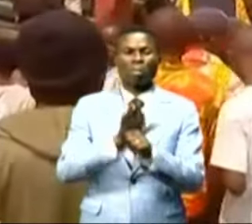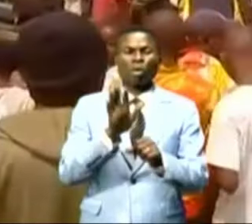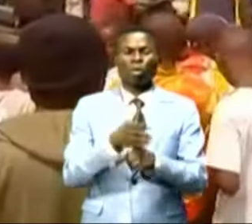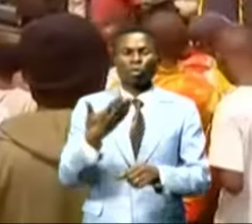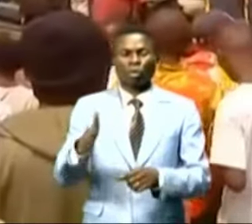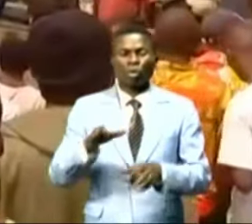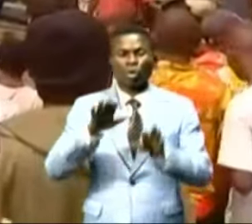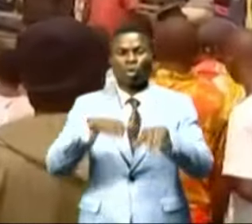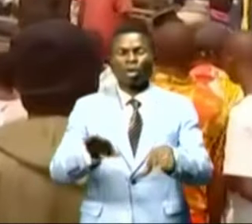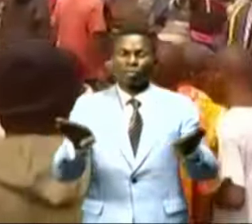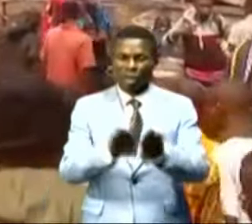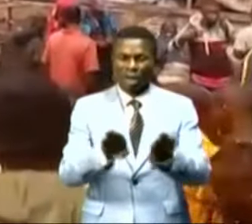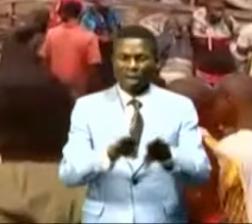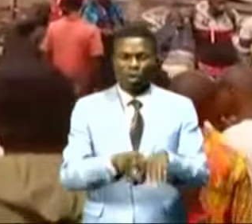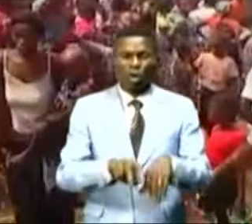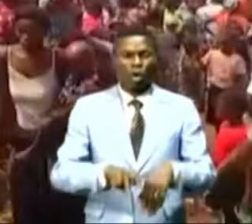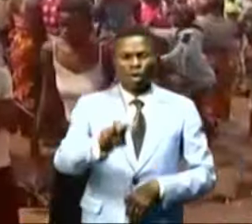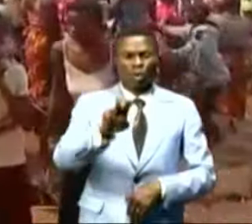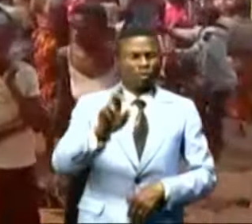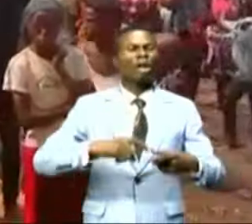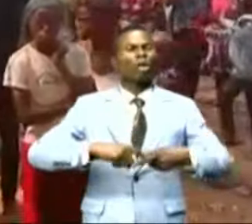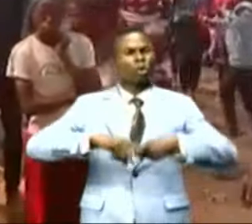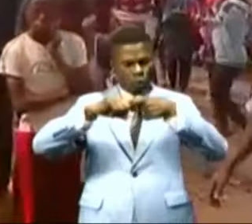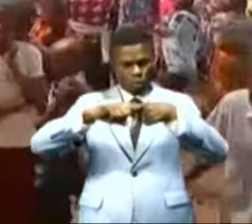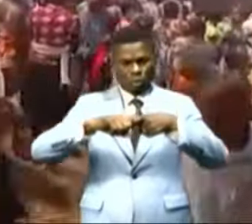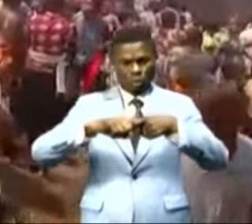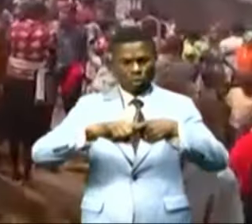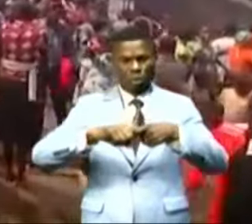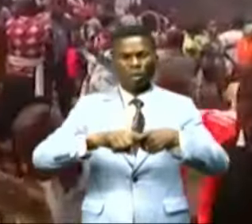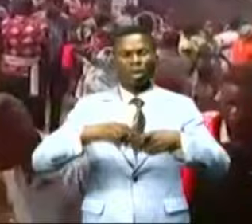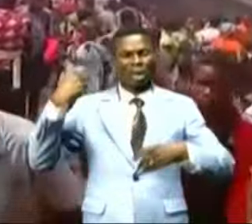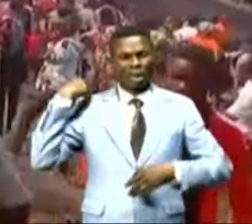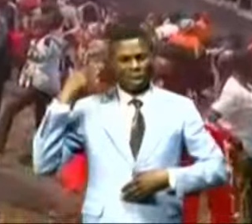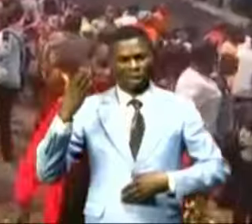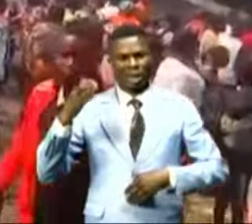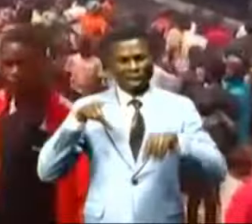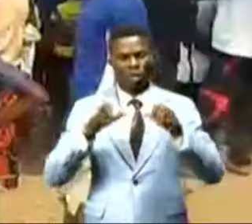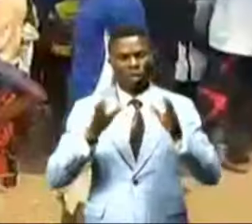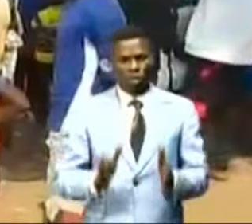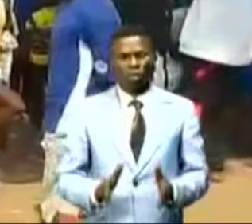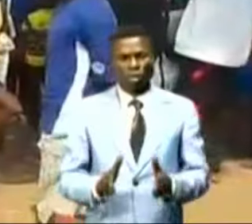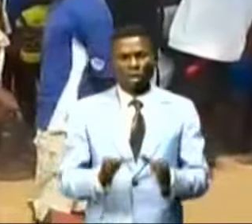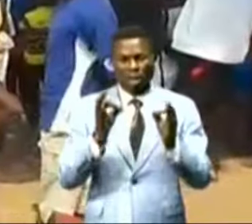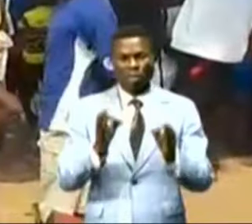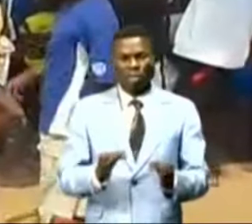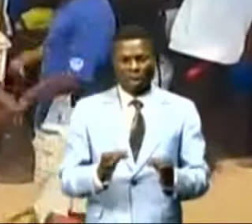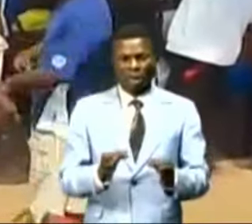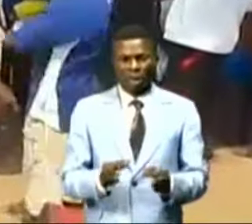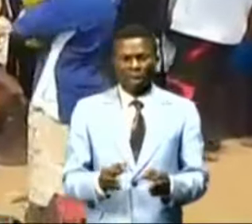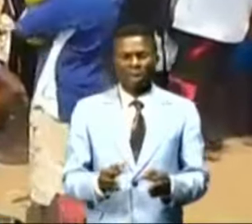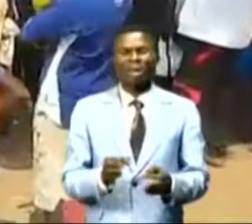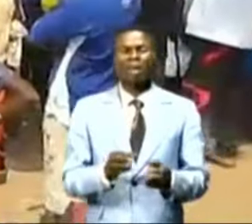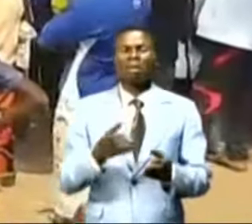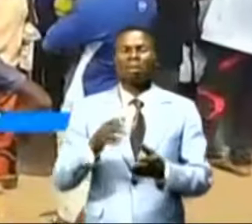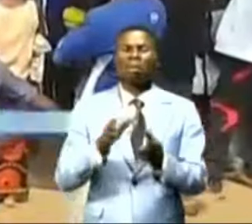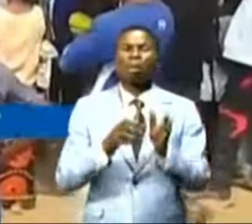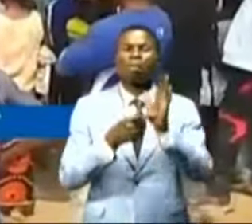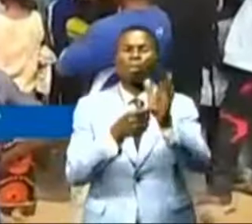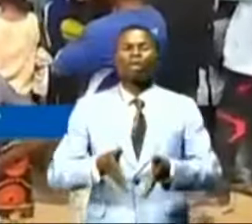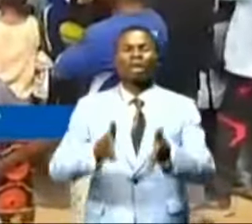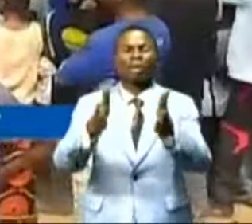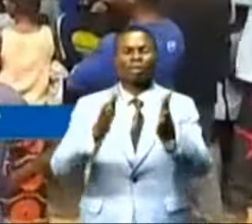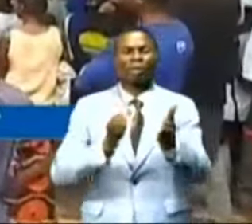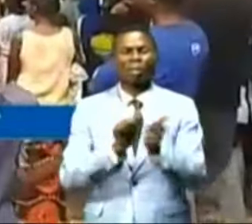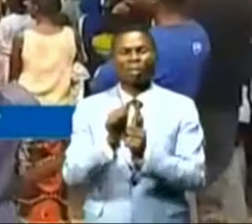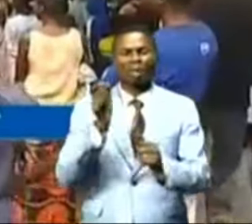navigation nocturne, pourtant interdite par le gouvernement, et le manque de balisage et drainage de la rivière